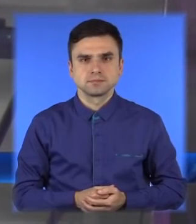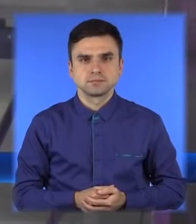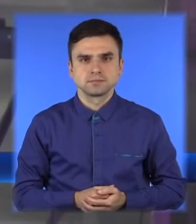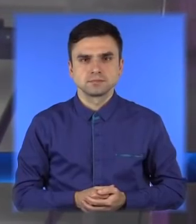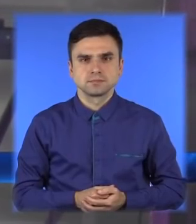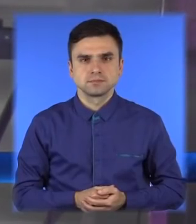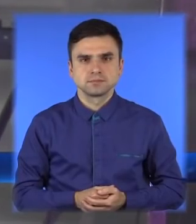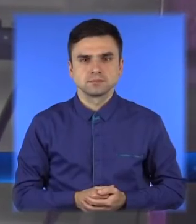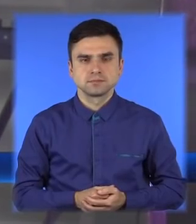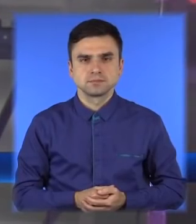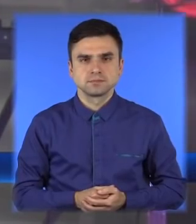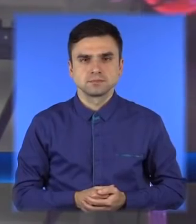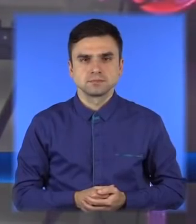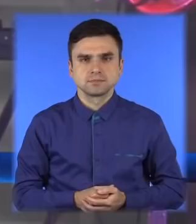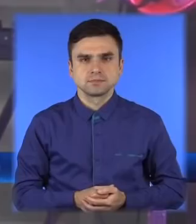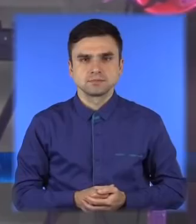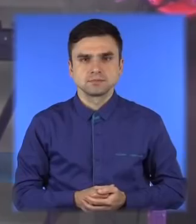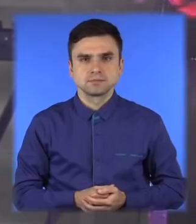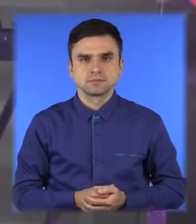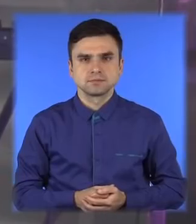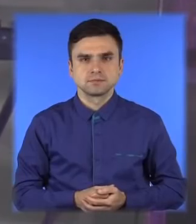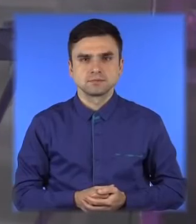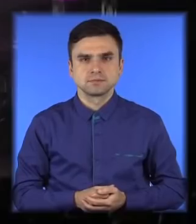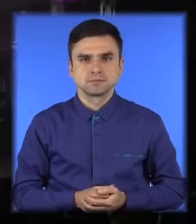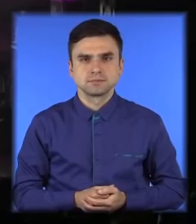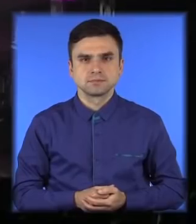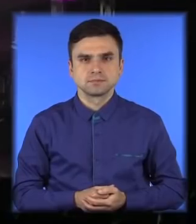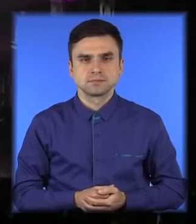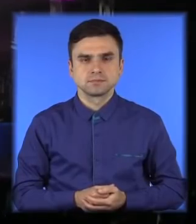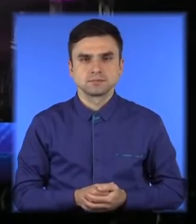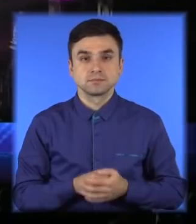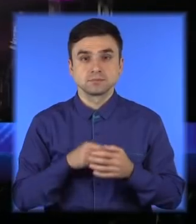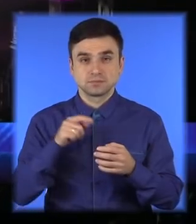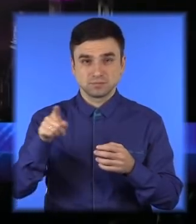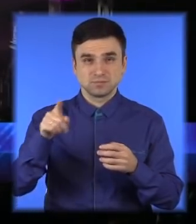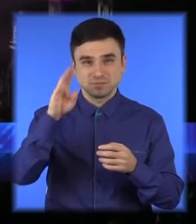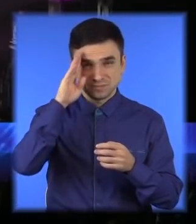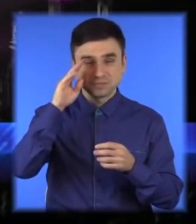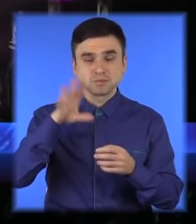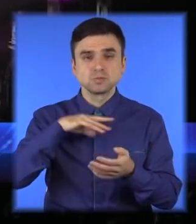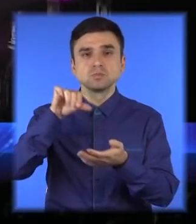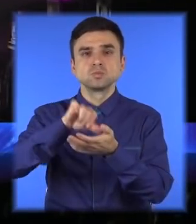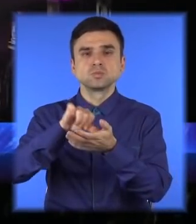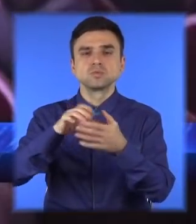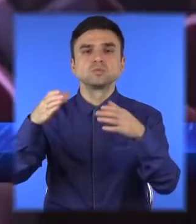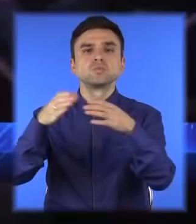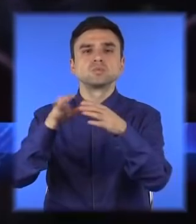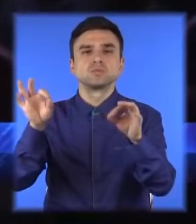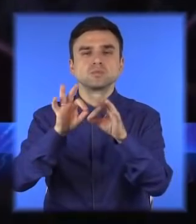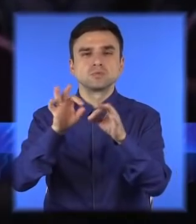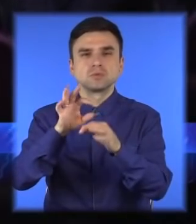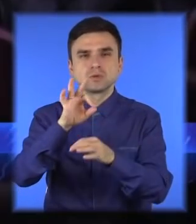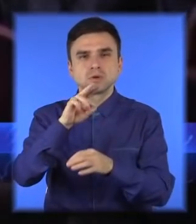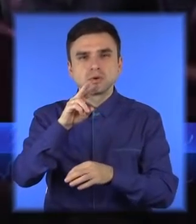У гурт Сутах, Океан Ельзи та Земфіра. А